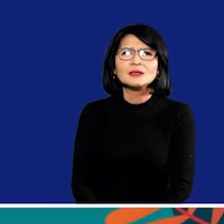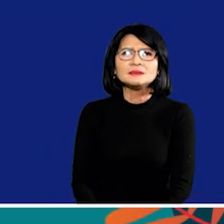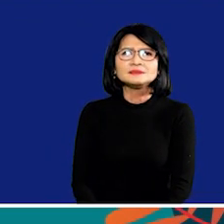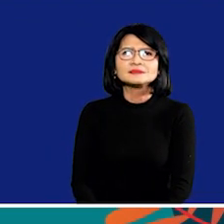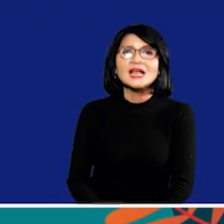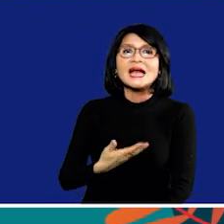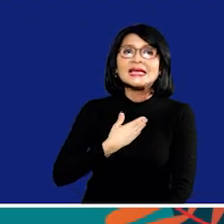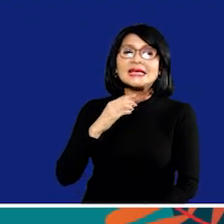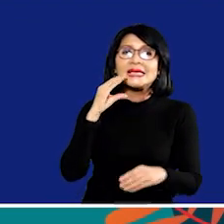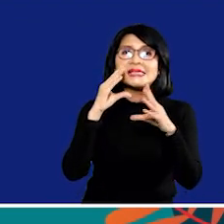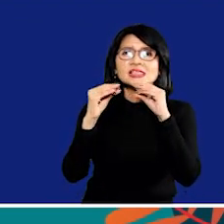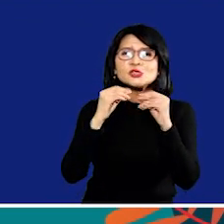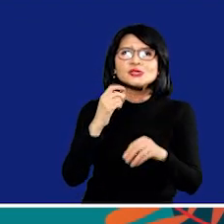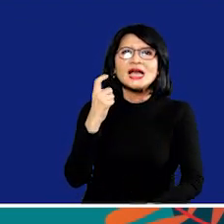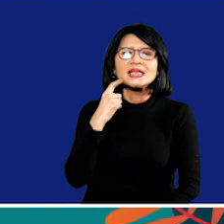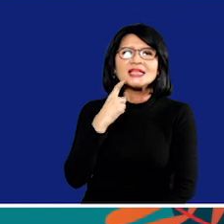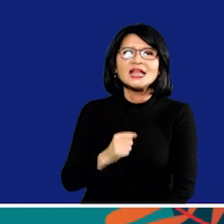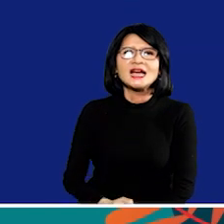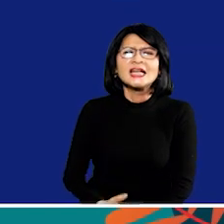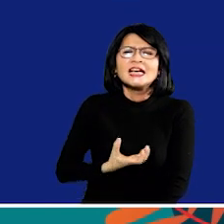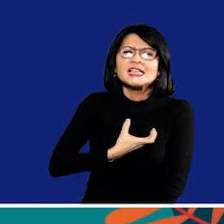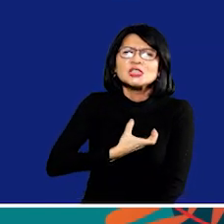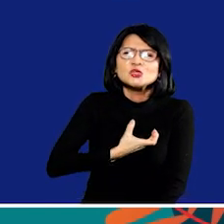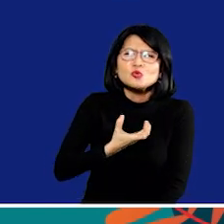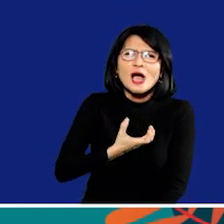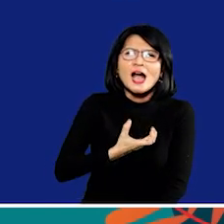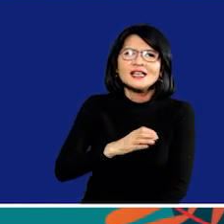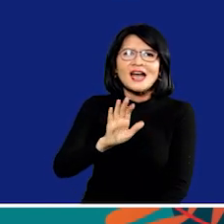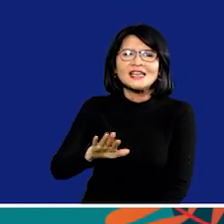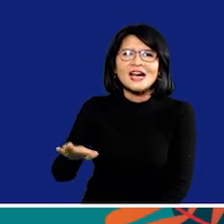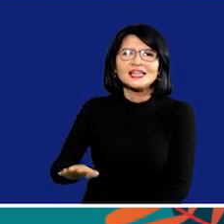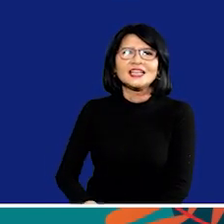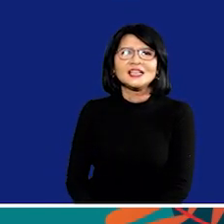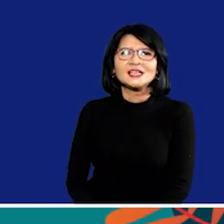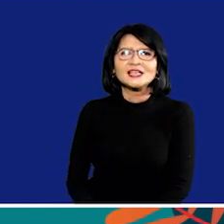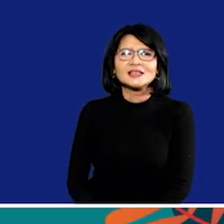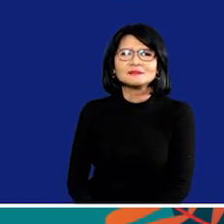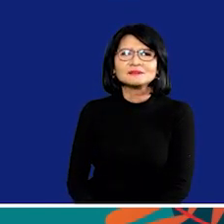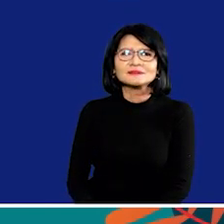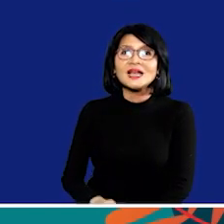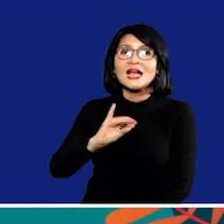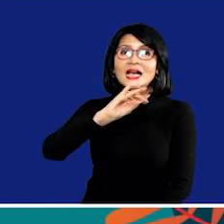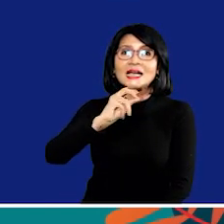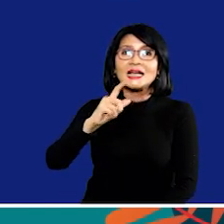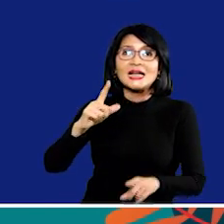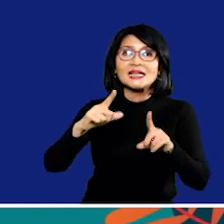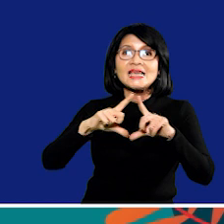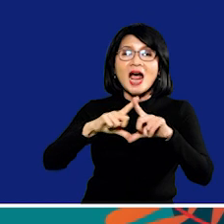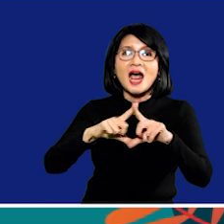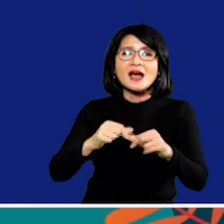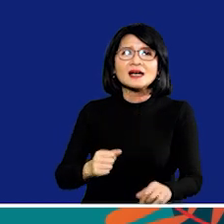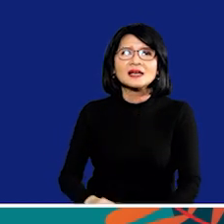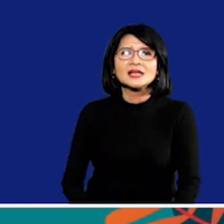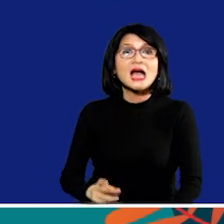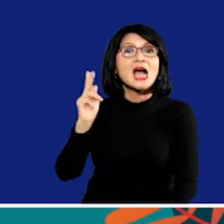ya. Saya ingin diskusi sedikit mengenai passionnya adik-adik gitu. Jadi pertama mungkin Ria. Ria mau